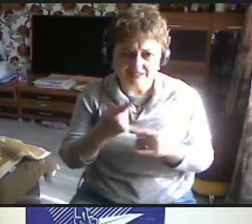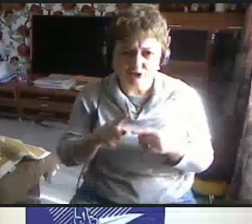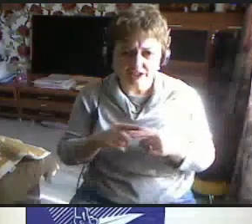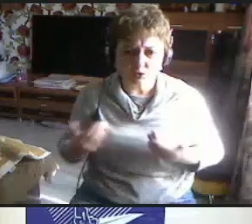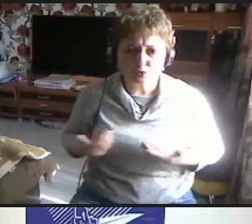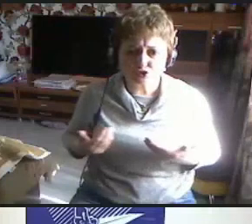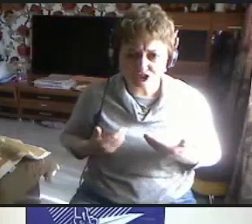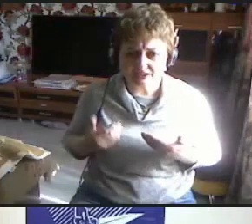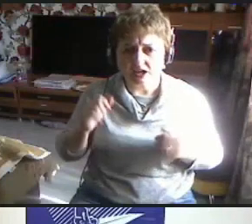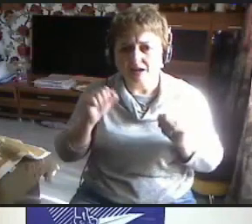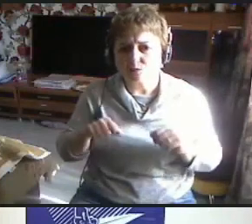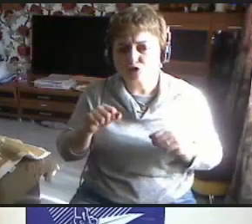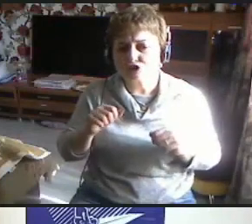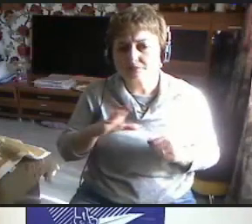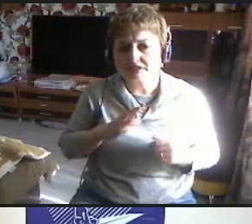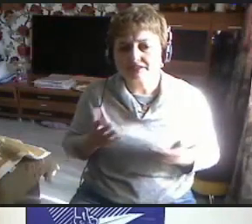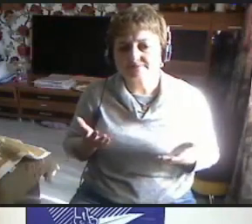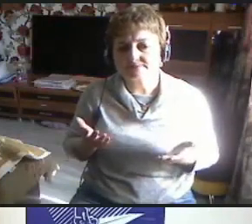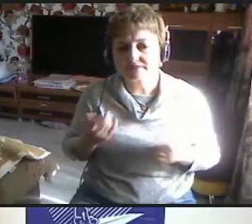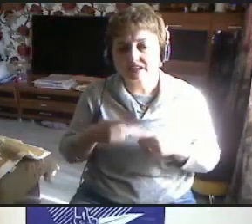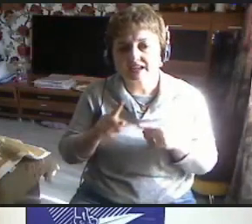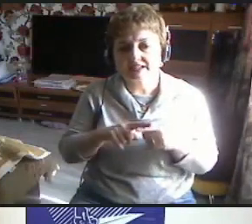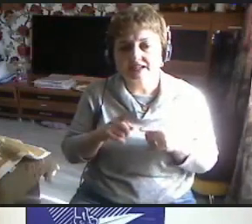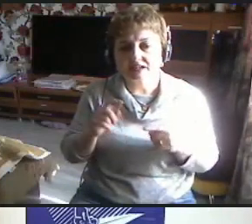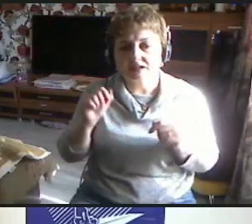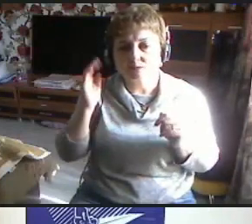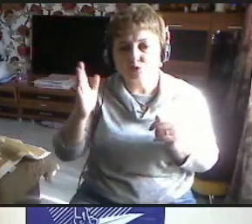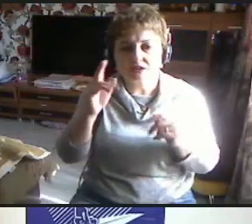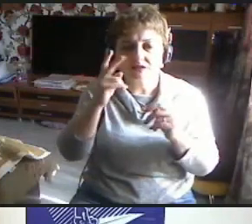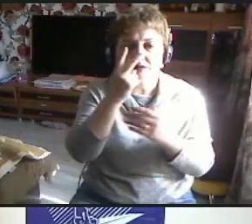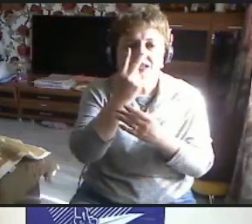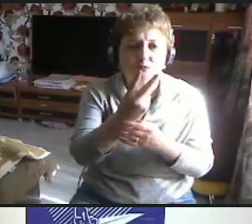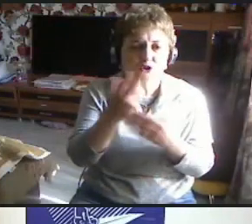быть, это будет просмотр каких-то фильмов.